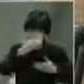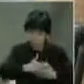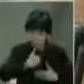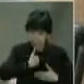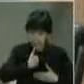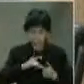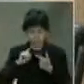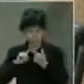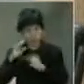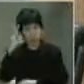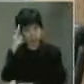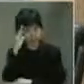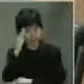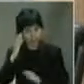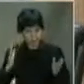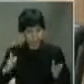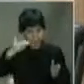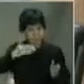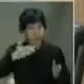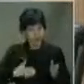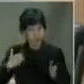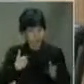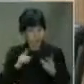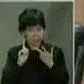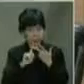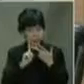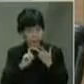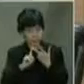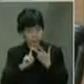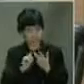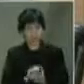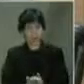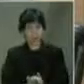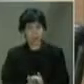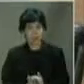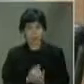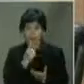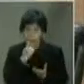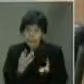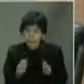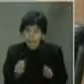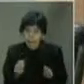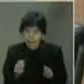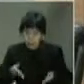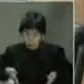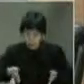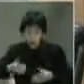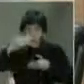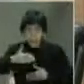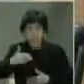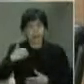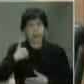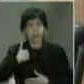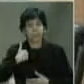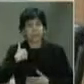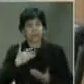2 อนุสาวรีย์ชัยสมรภูมิแห่งที่3 สามเหลี่ยมดินแดงไอ้ตีกระบาลทุบ